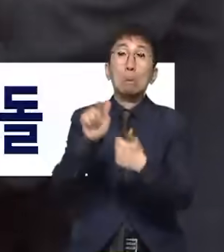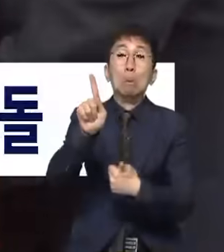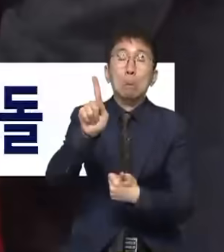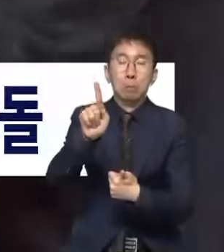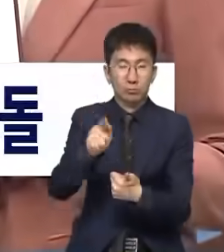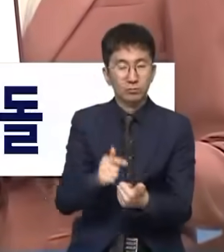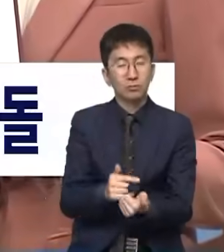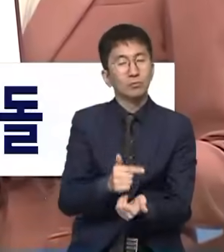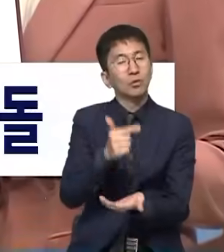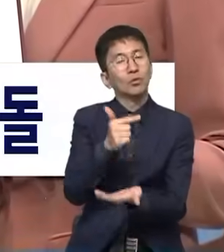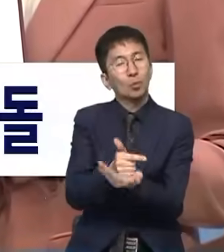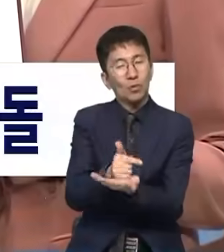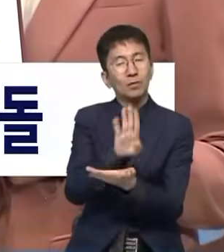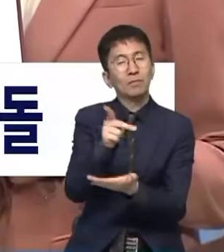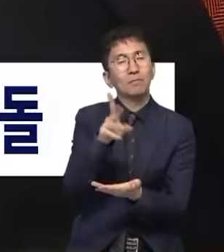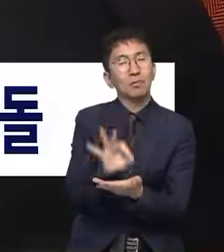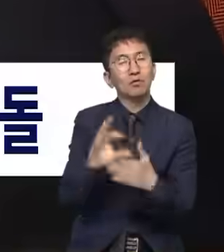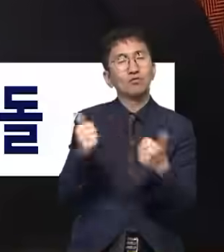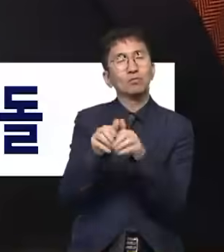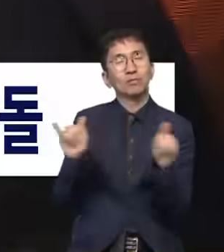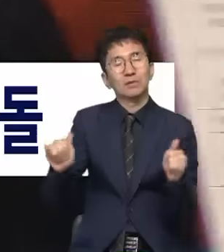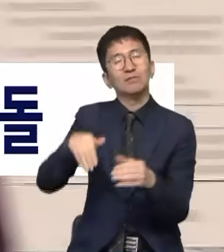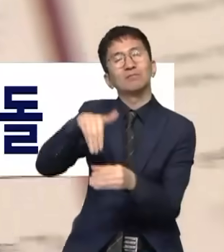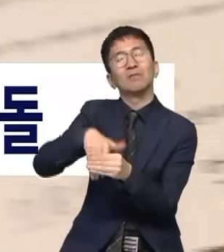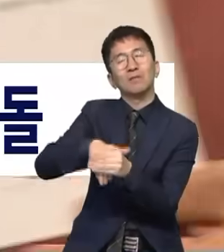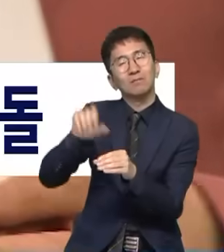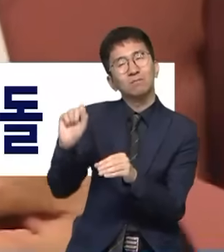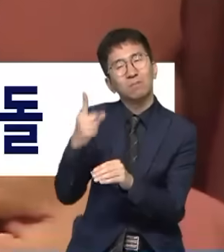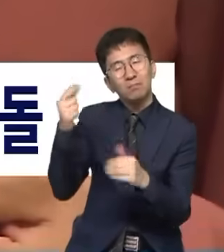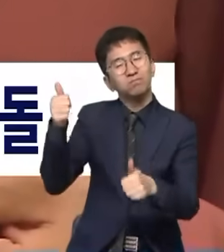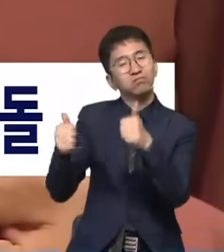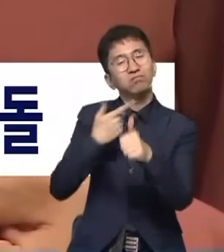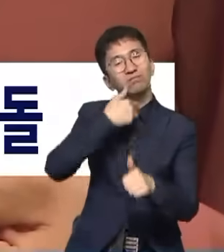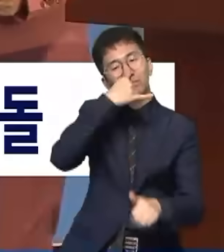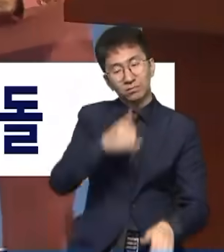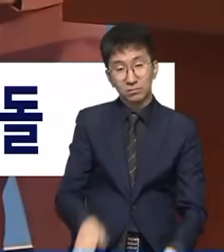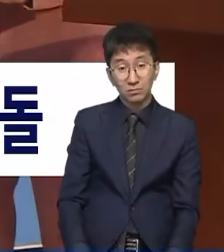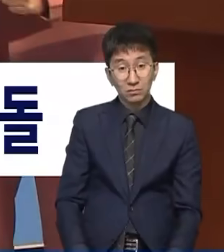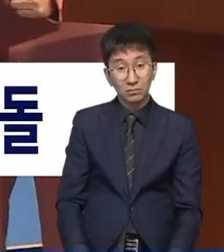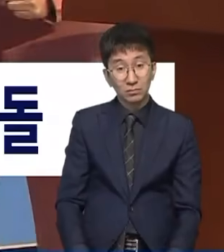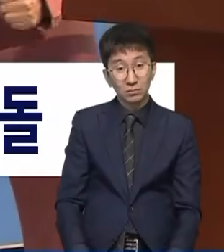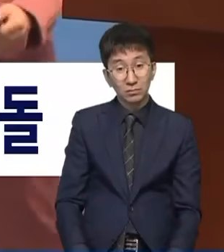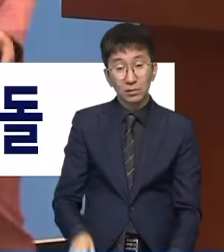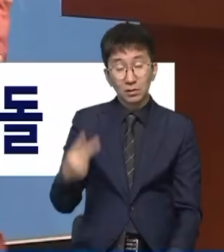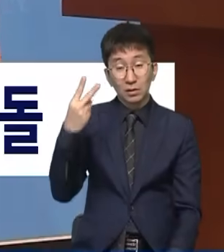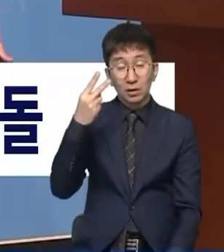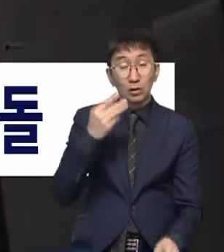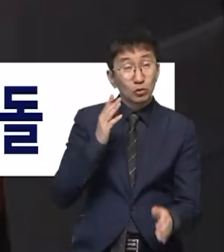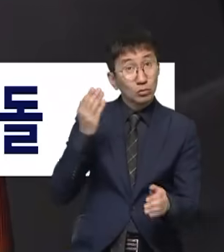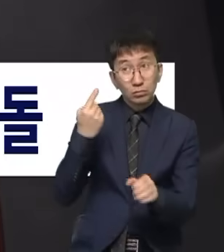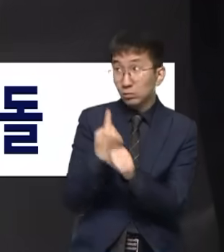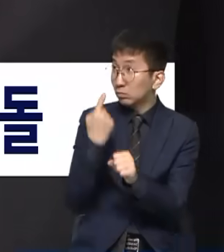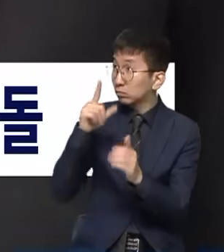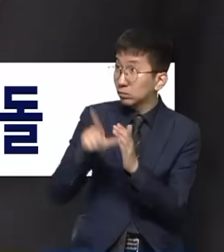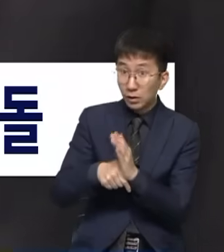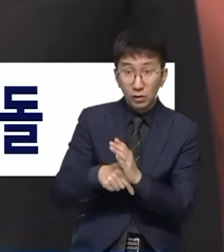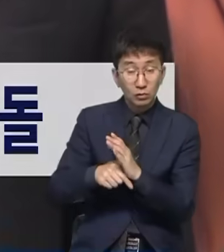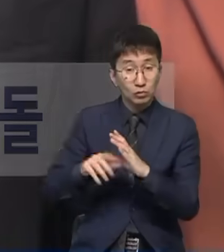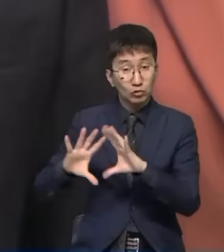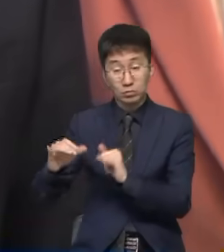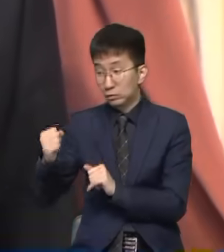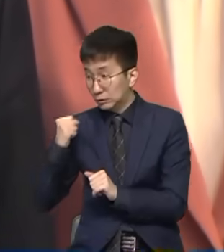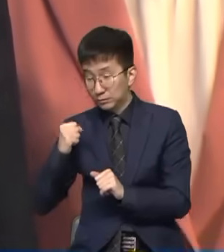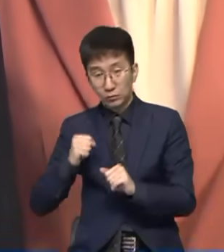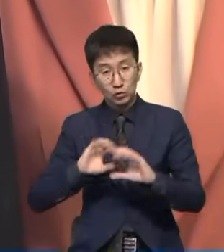두 사람은 지난해 대선 뒤 국민의힘과 국민의당 대표로 양당 합당을 성사시켰지만 사사건건